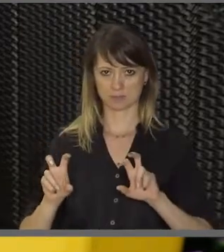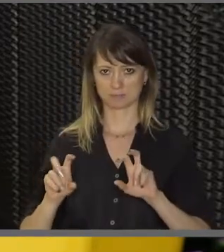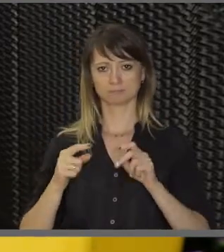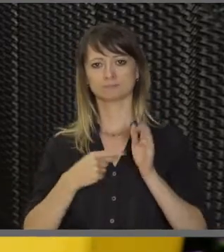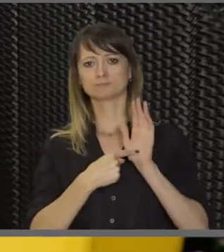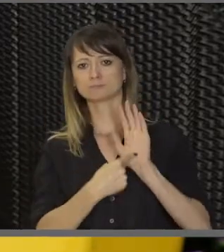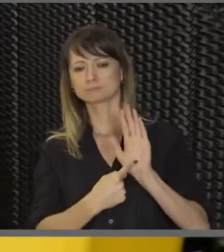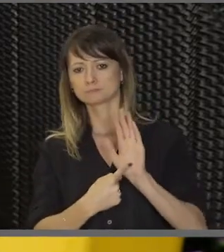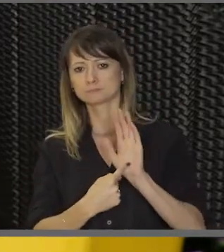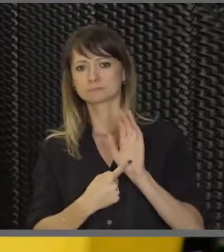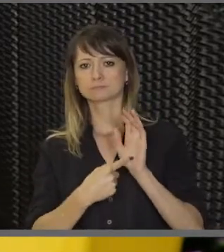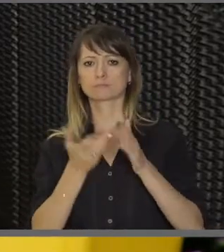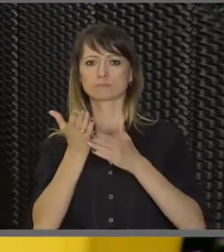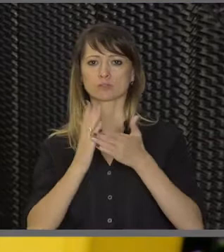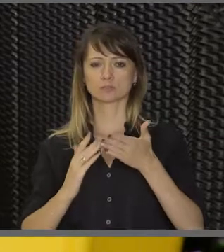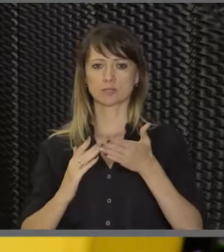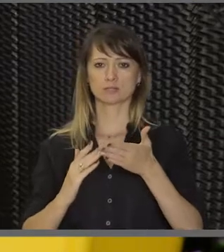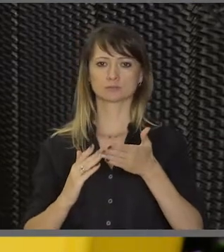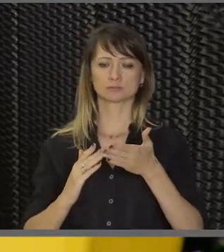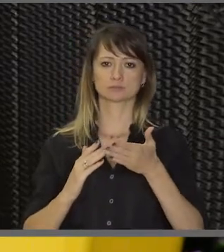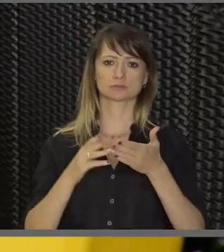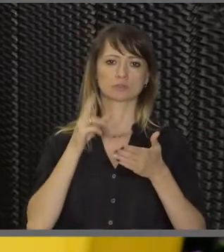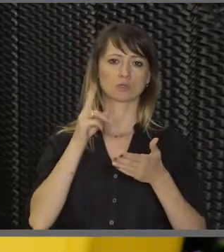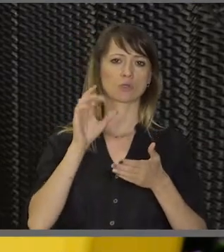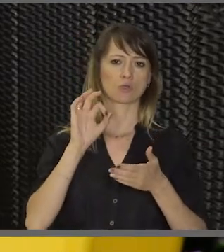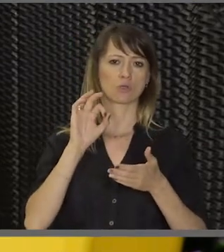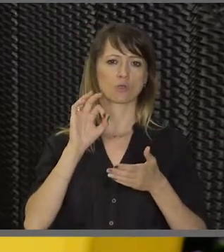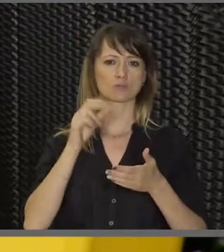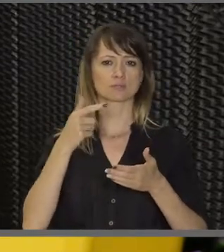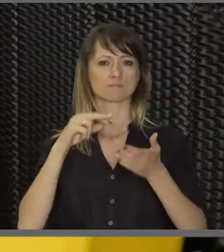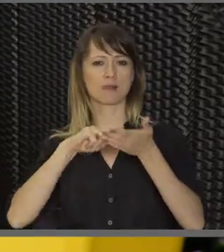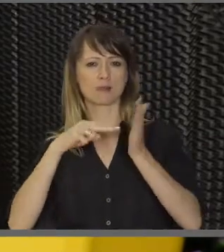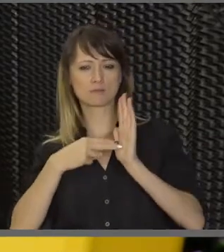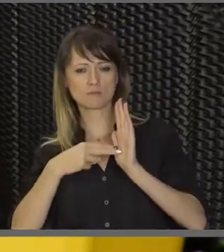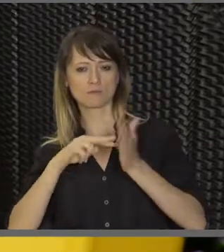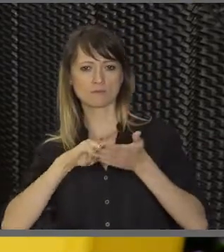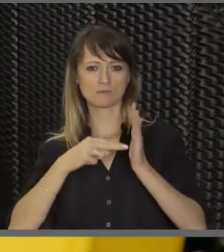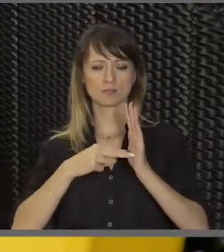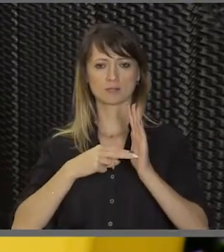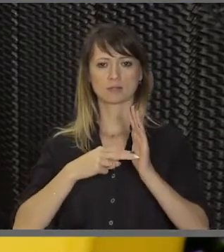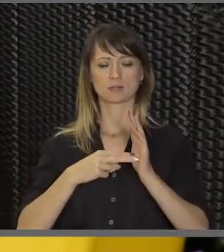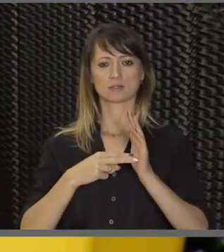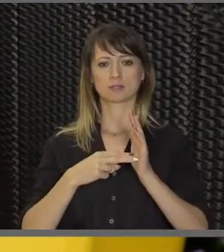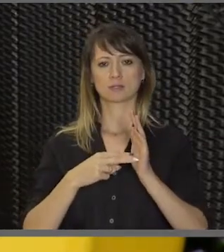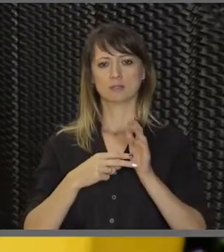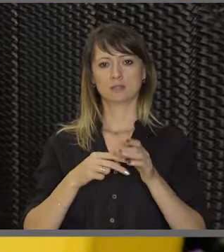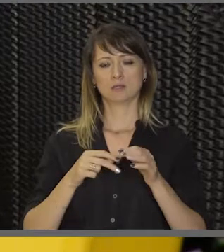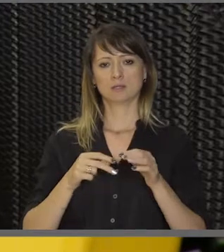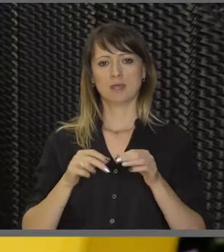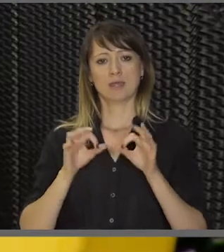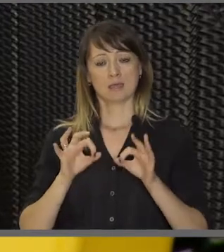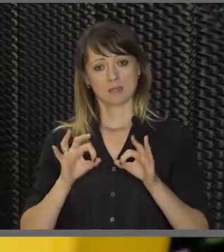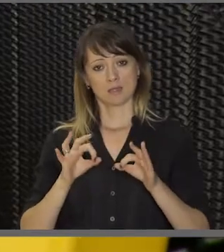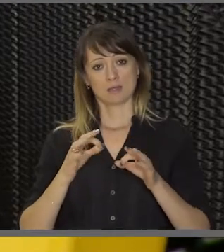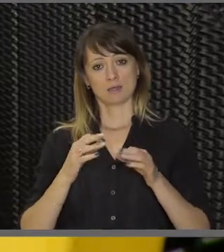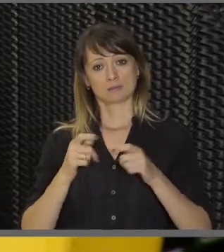taką koncepcyjną i delikatnie zaakcentował pewne podsumowanie, które uzyskaliśmy w wyniku tego badania. Natomiast ja